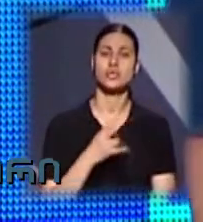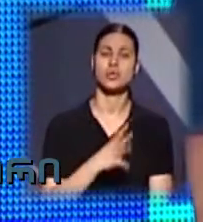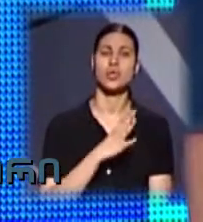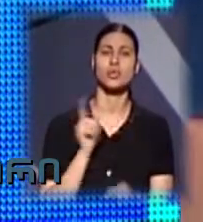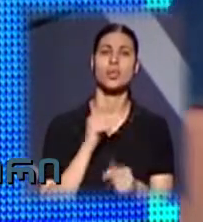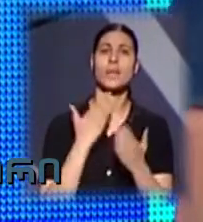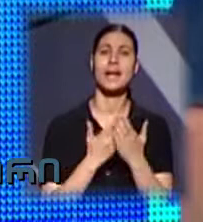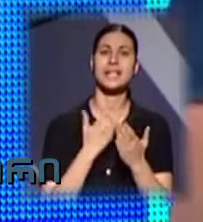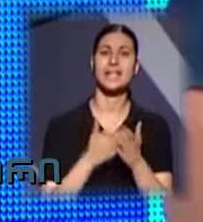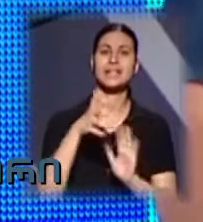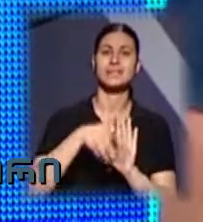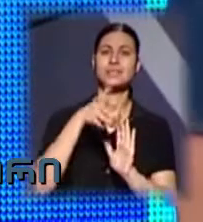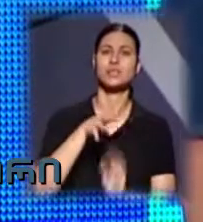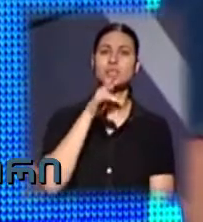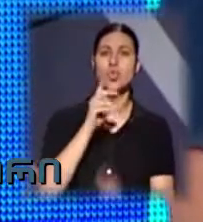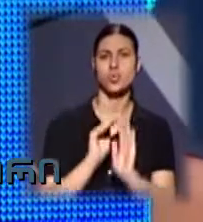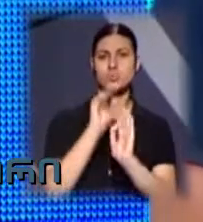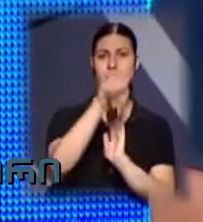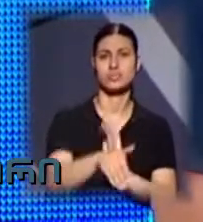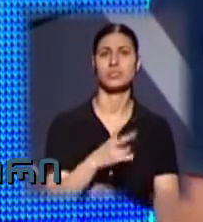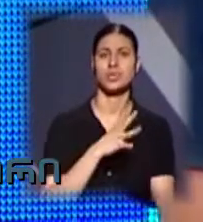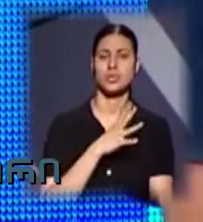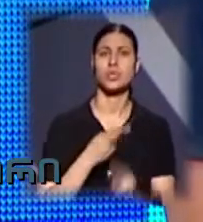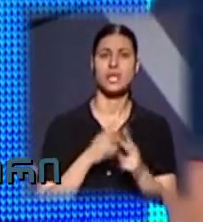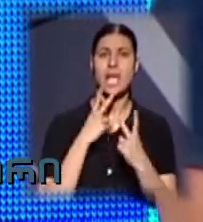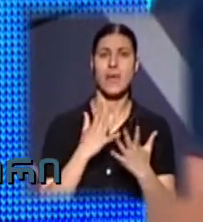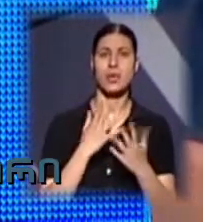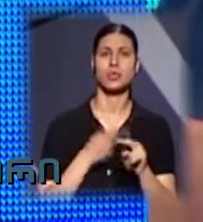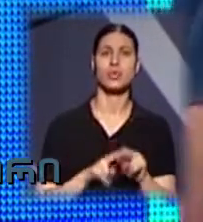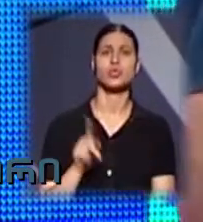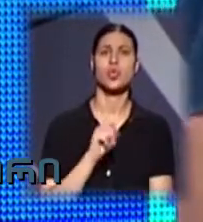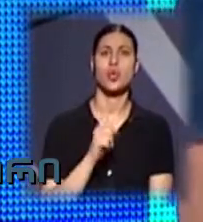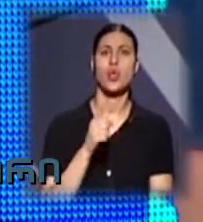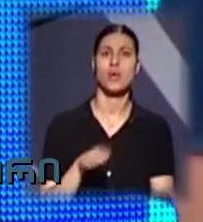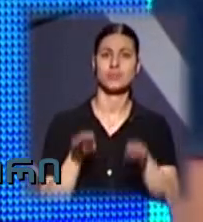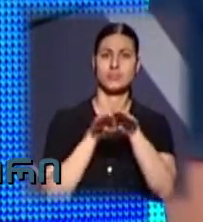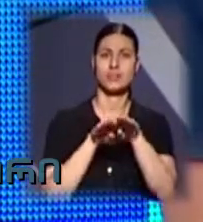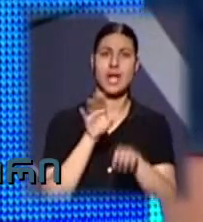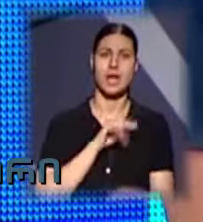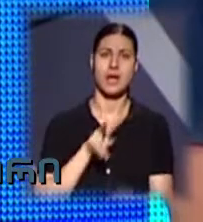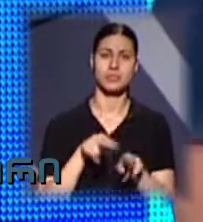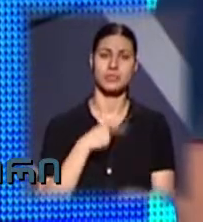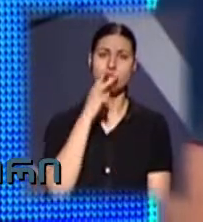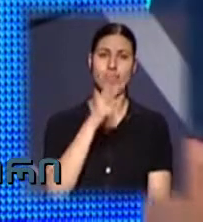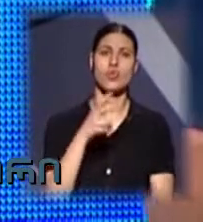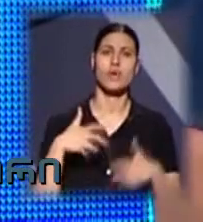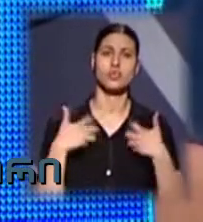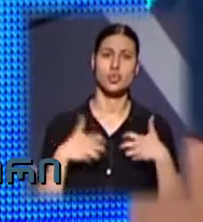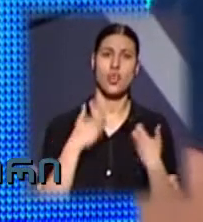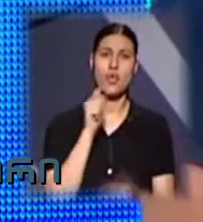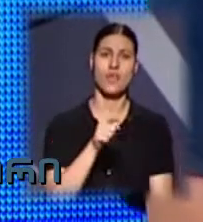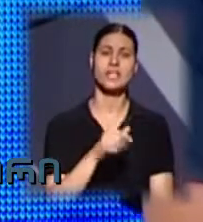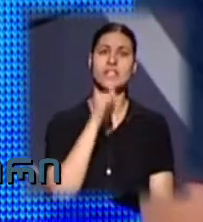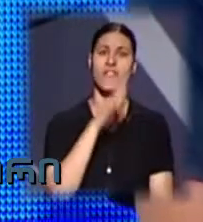მაგალითად თხრილების იქით ყავდეს ცხოველი, რომელიც ძალიან ეფექტურია, იმიტომ ფაქტიურად ერთ-ერთივე დონეზე უყურებს ცხოველს და თქვენ